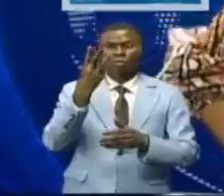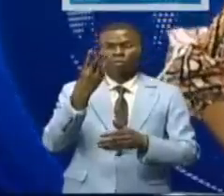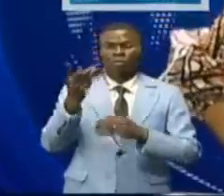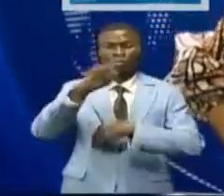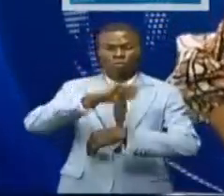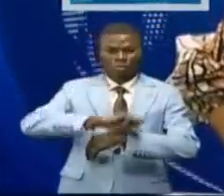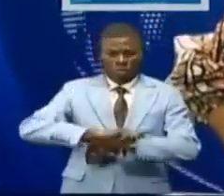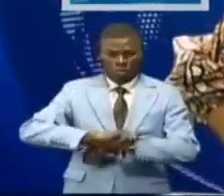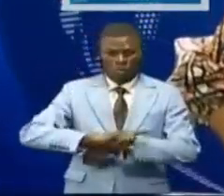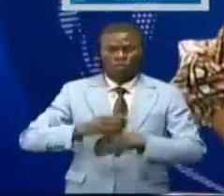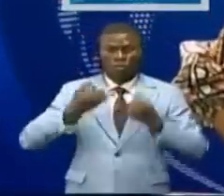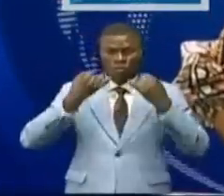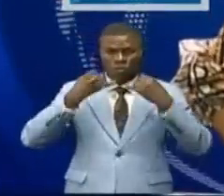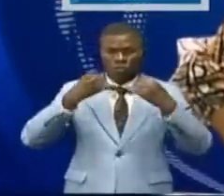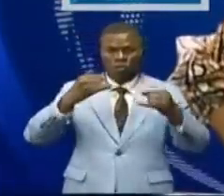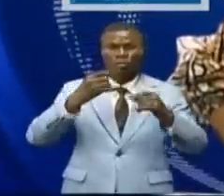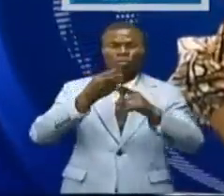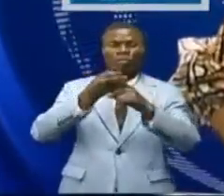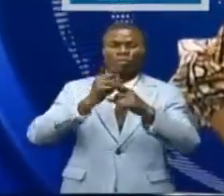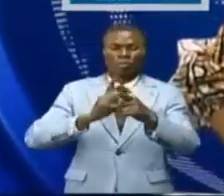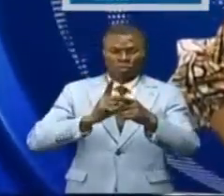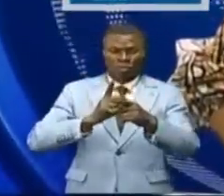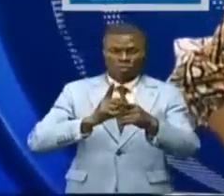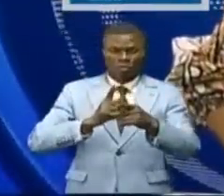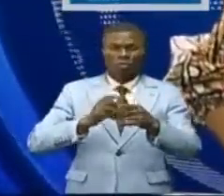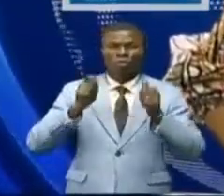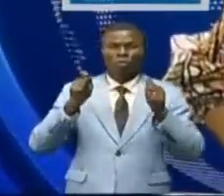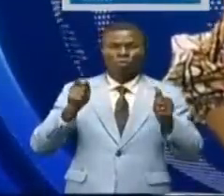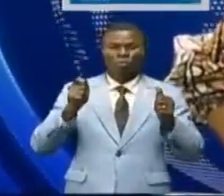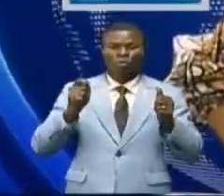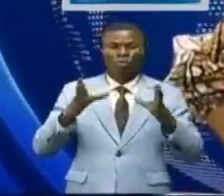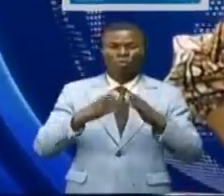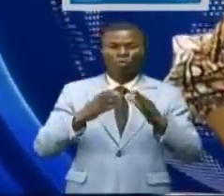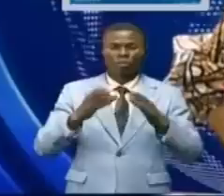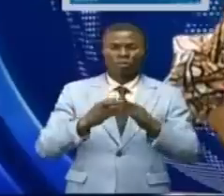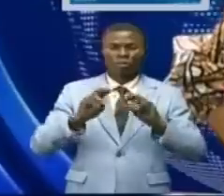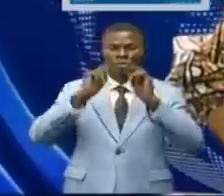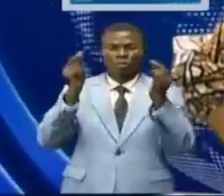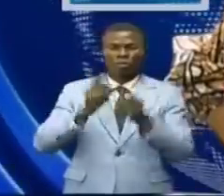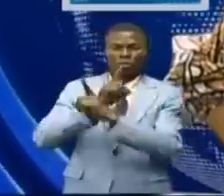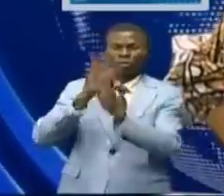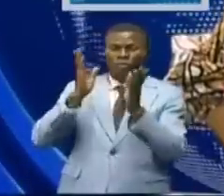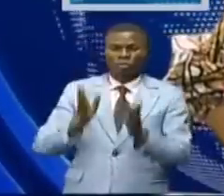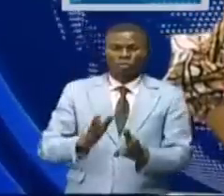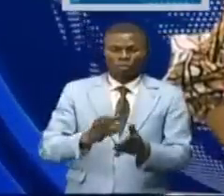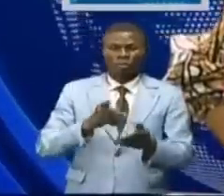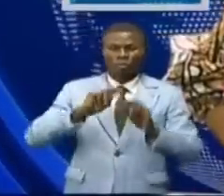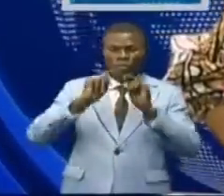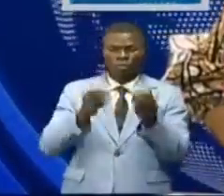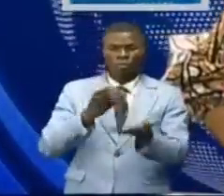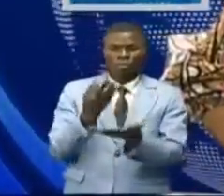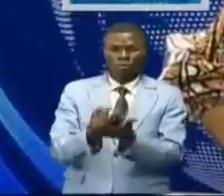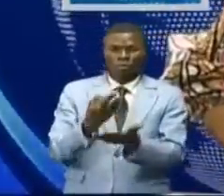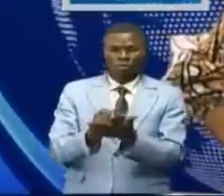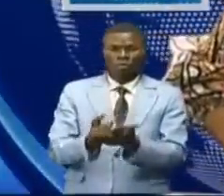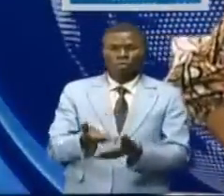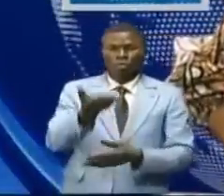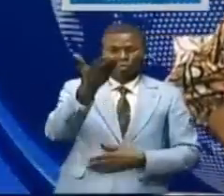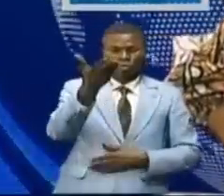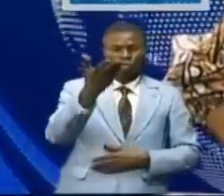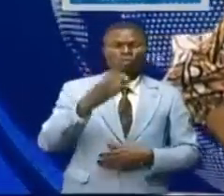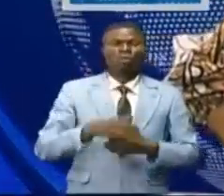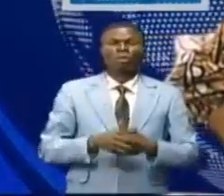L'annonce a été faite au cours d'un point de presse organisé par l'intersyndicale des régies financières, Eric Abamba et